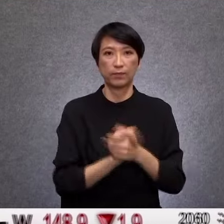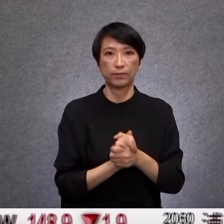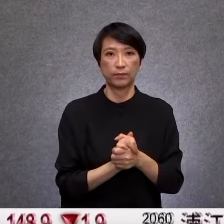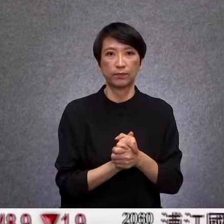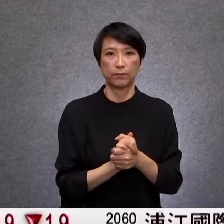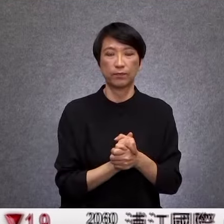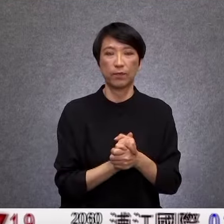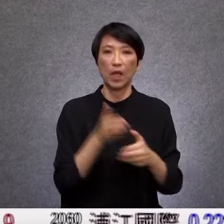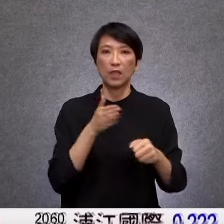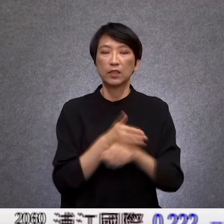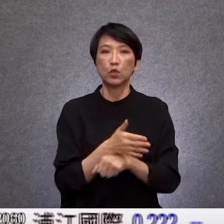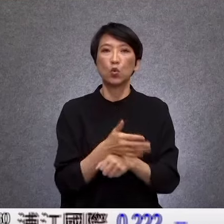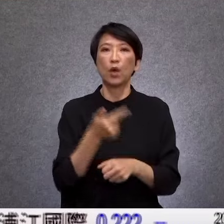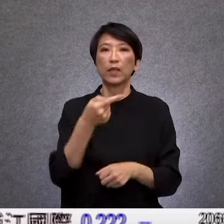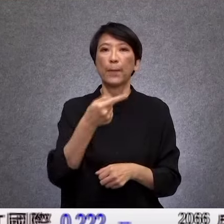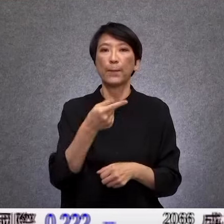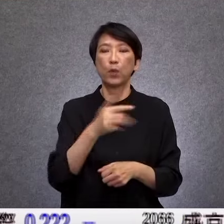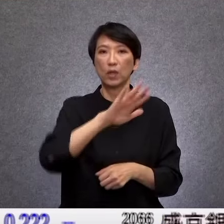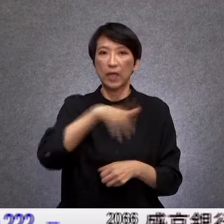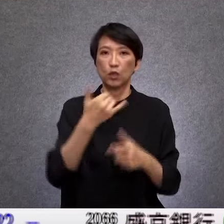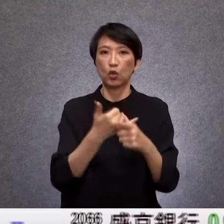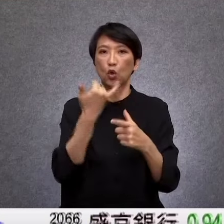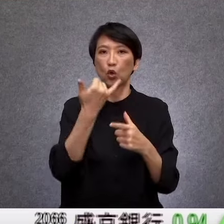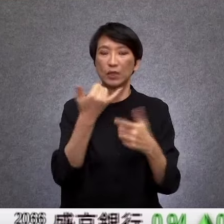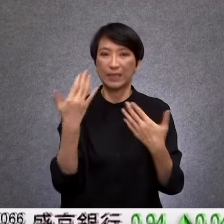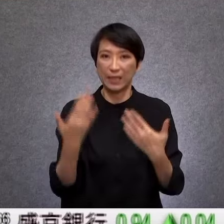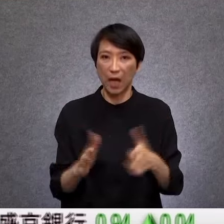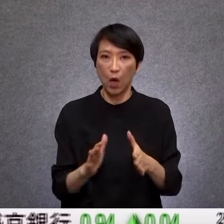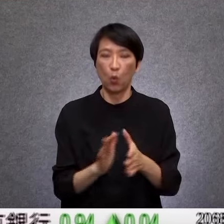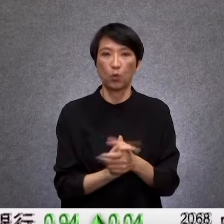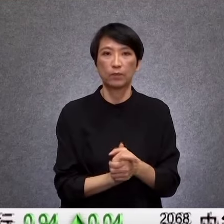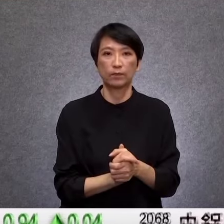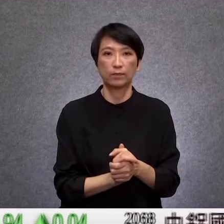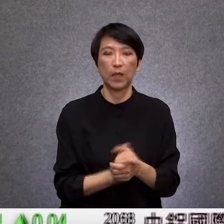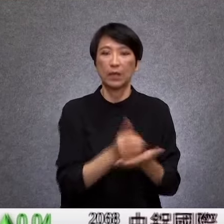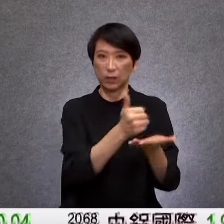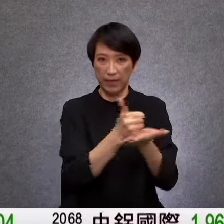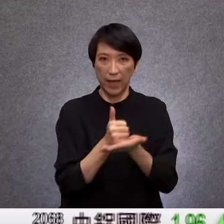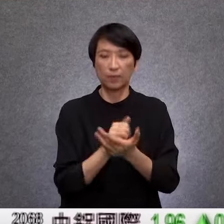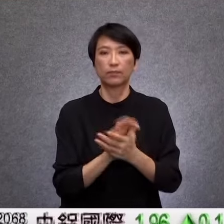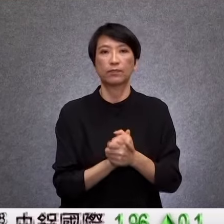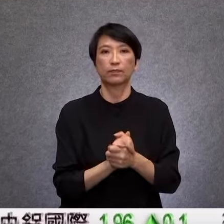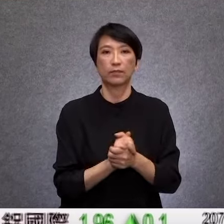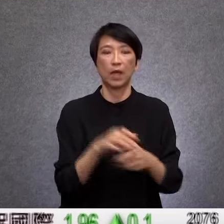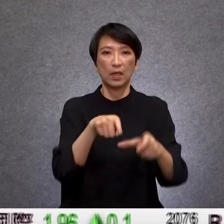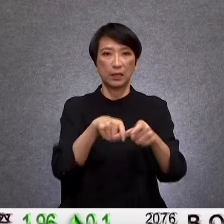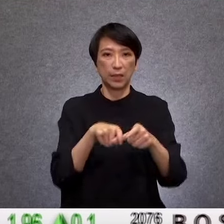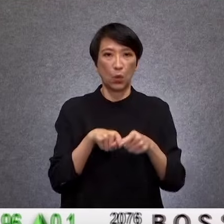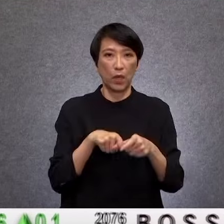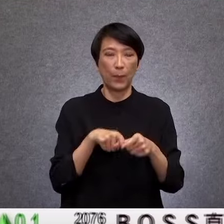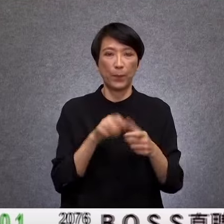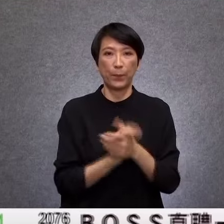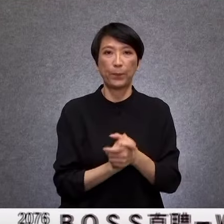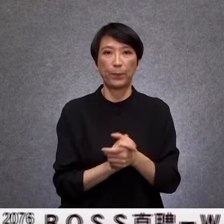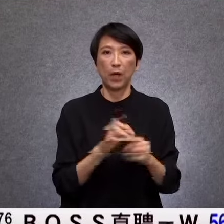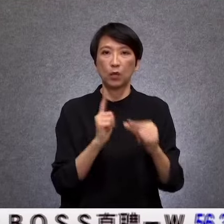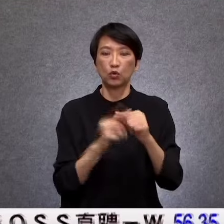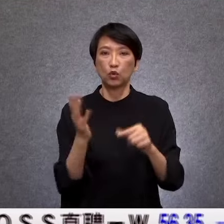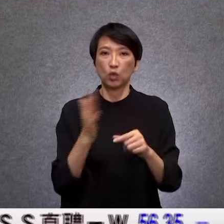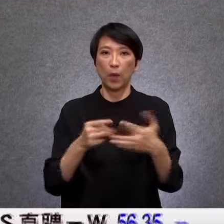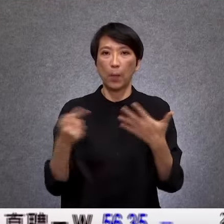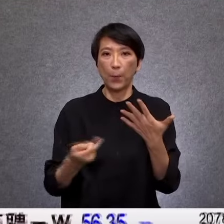嚟到喺呢度就業咧，其中超過大半咧嚟到半年左右就受聘噶啦，